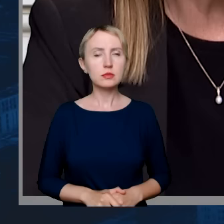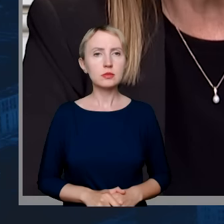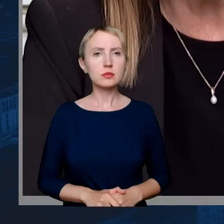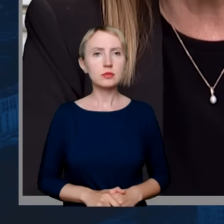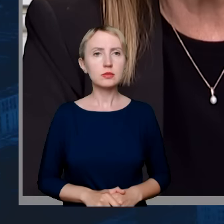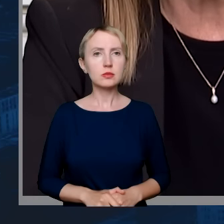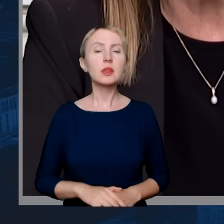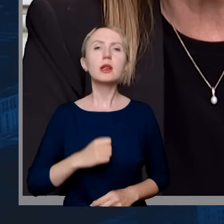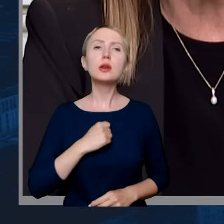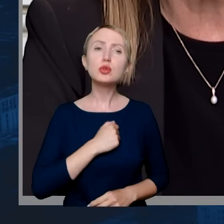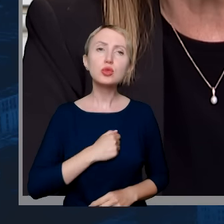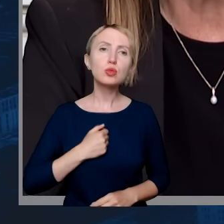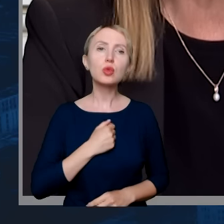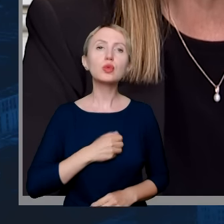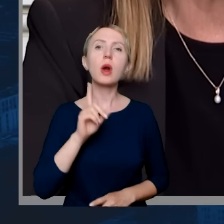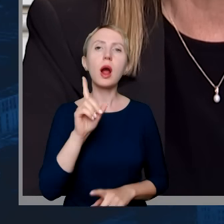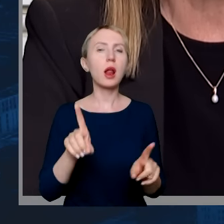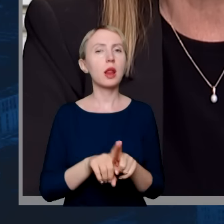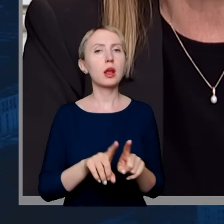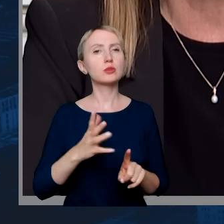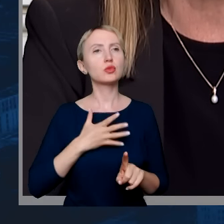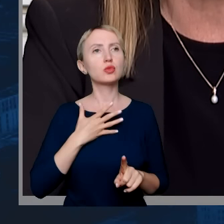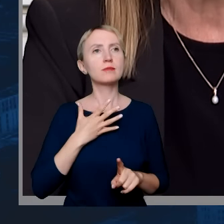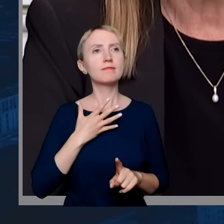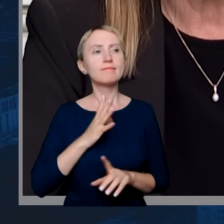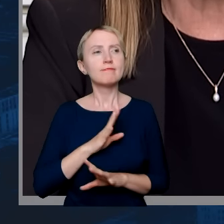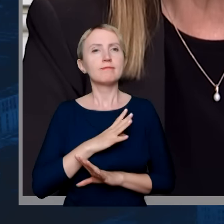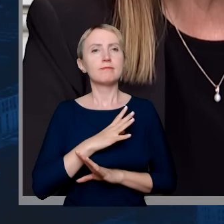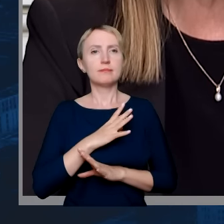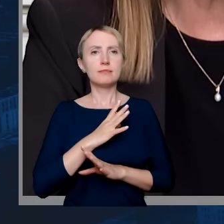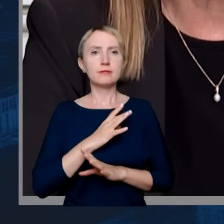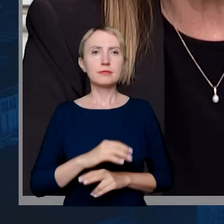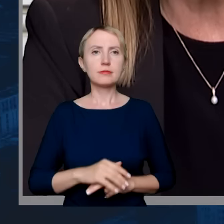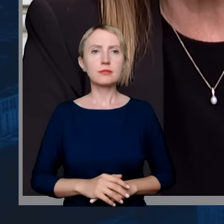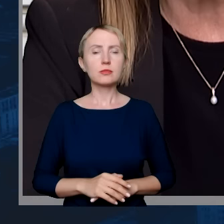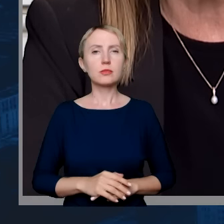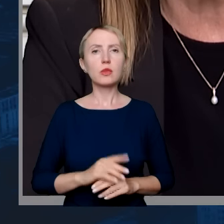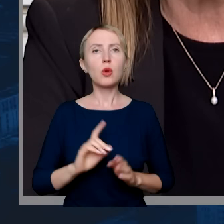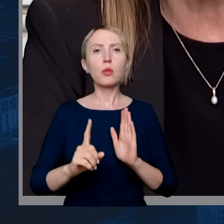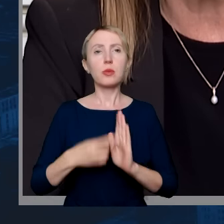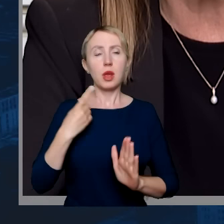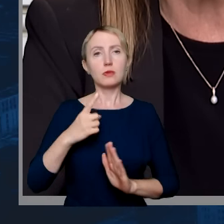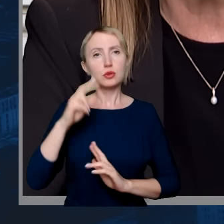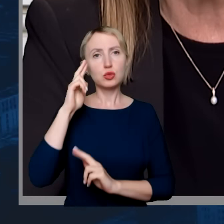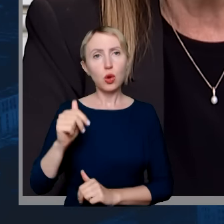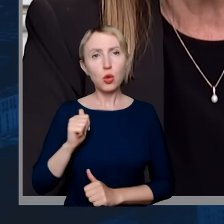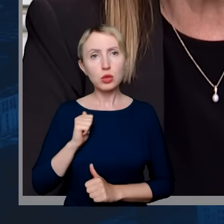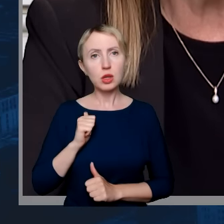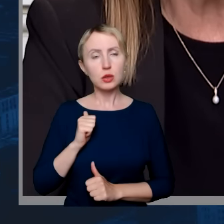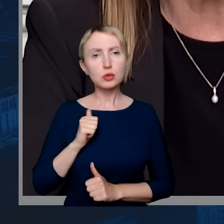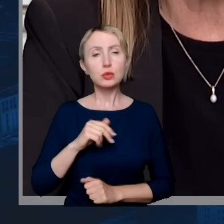smutku oczywiście, ale też i takim poruszeniu, że to pierwszy żołnierz, który